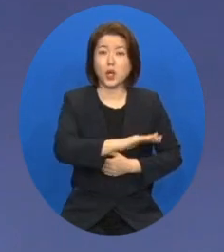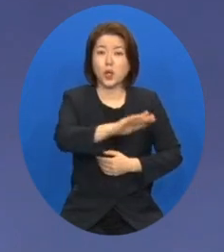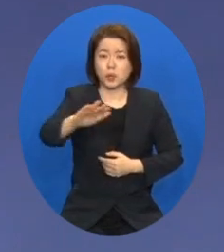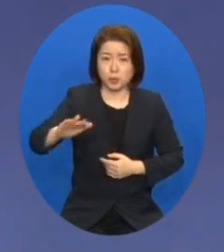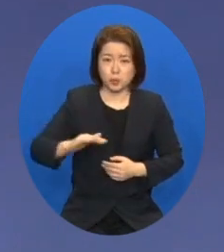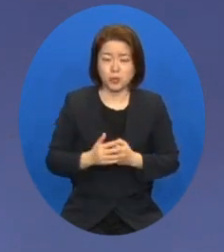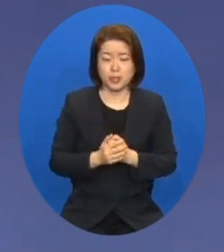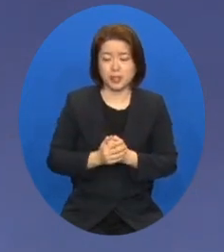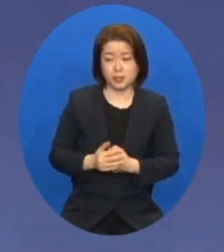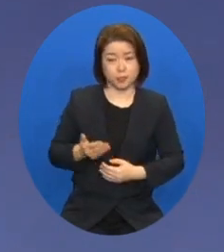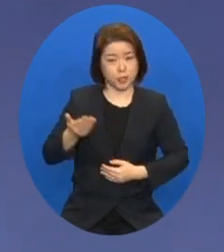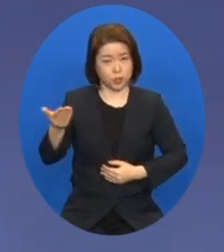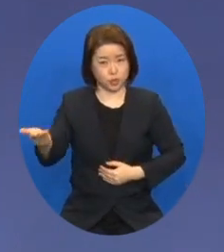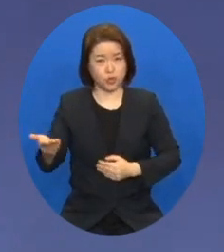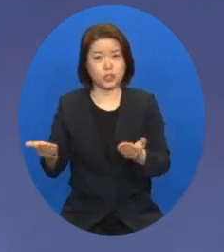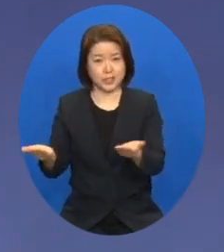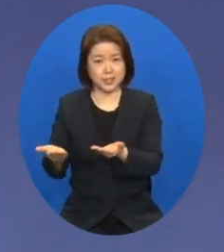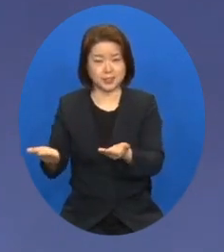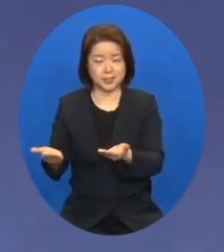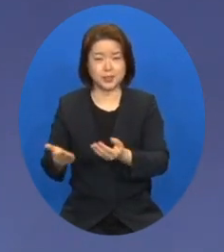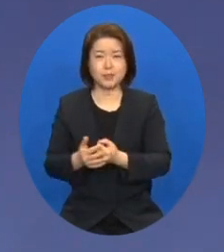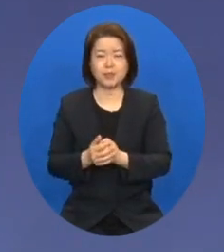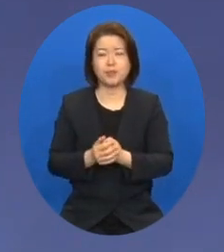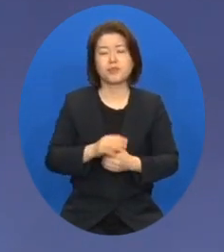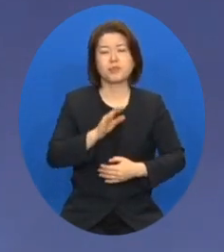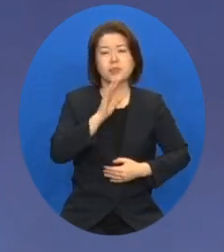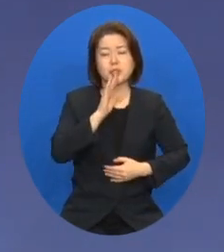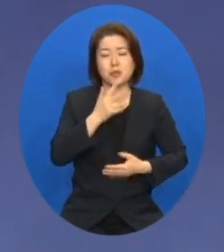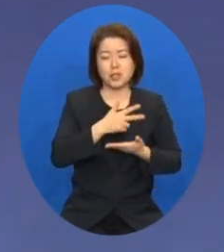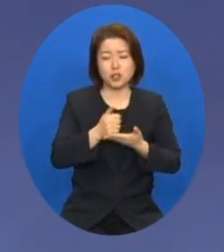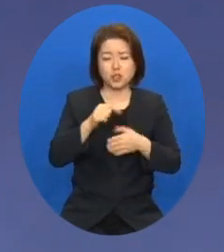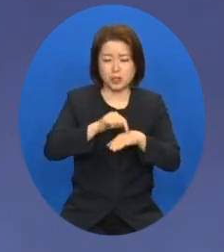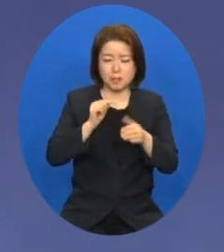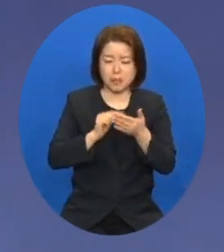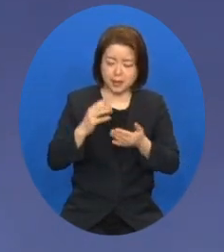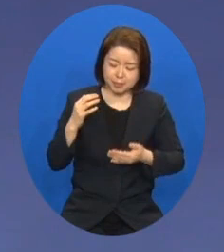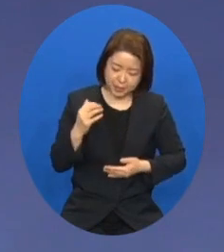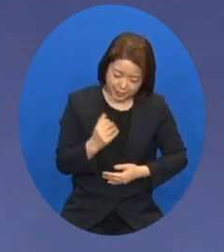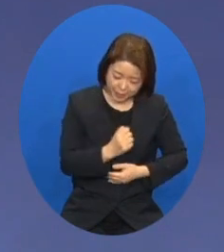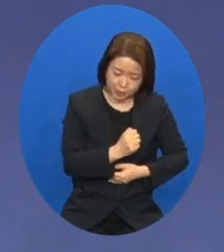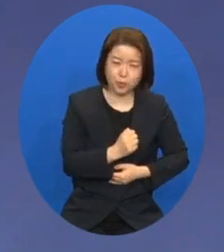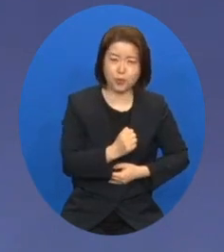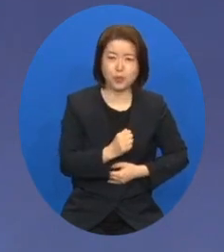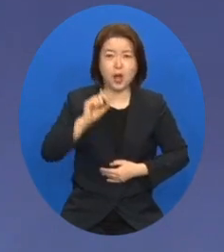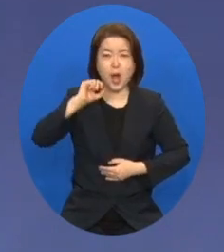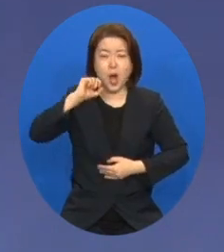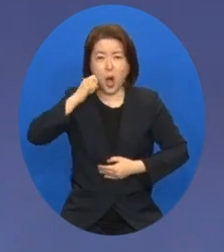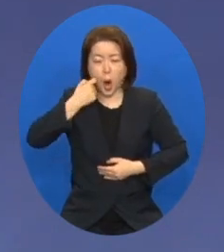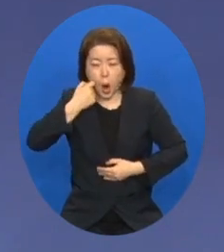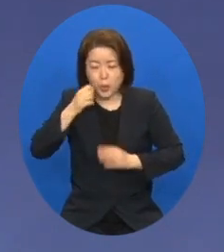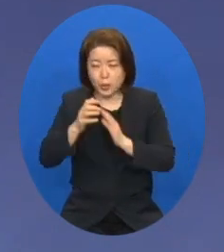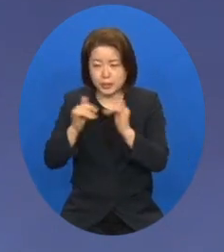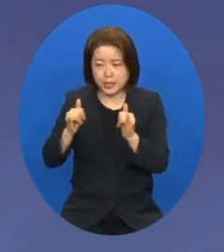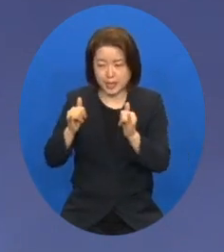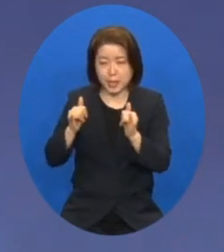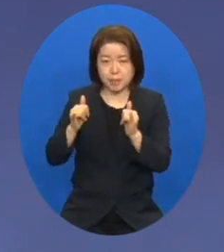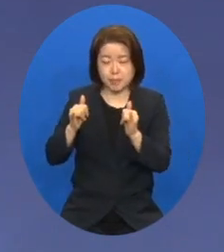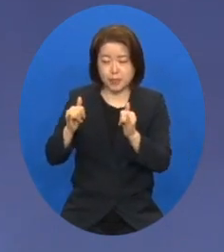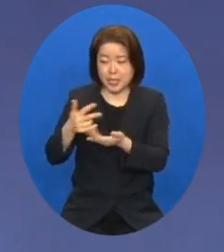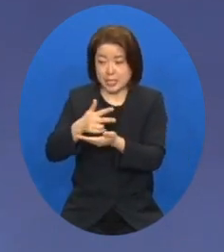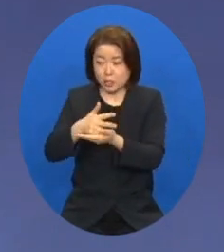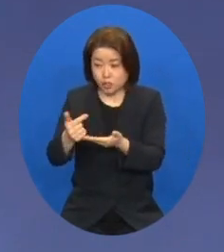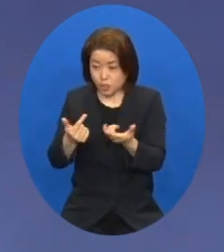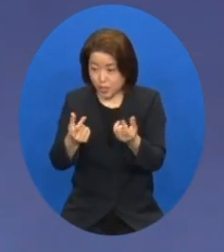주는 1 정말 주님의 마음을 품고 어려운 사람들을 주께 하듯이 섬기는